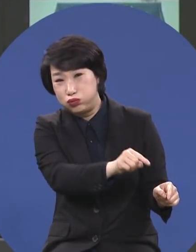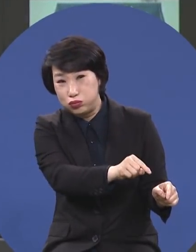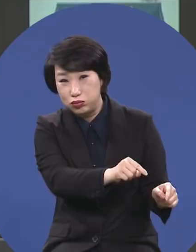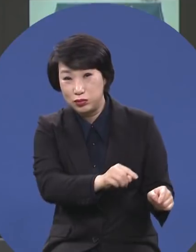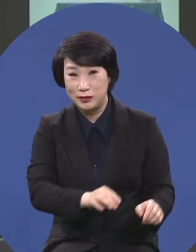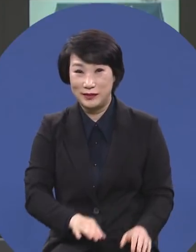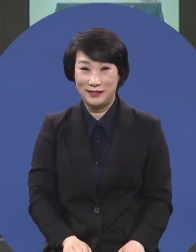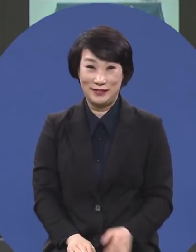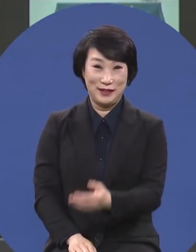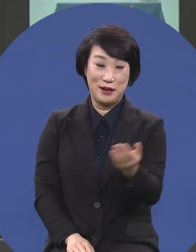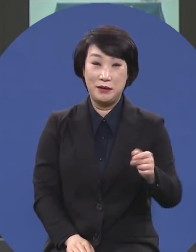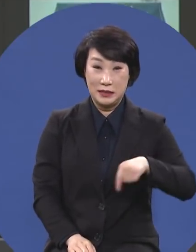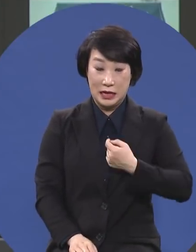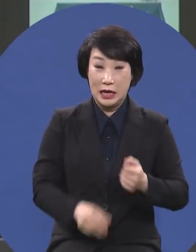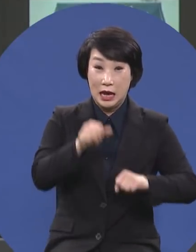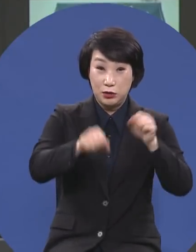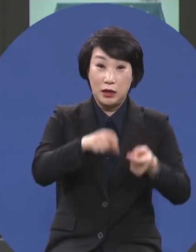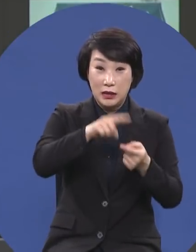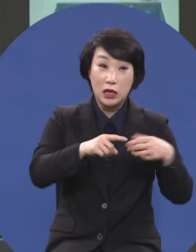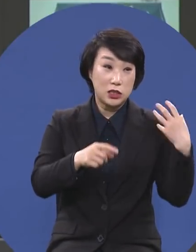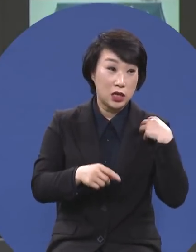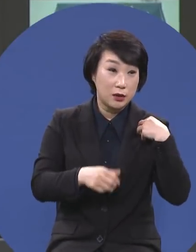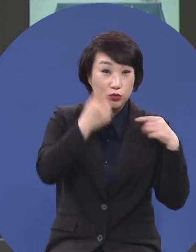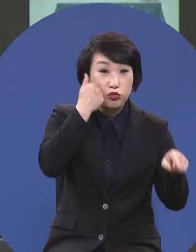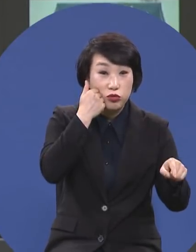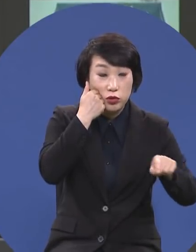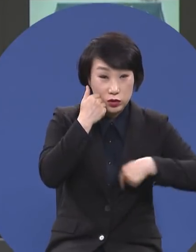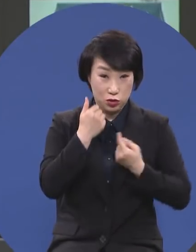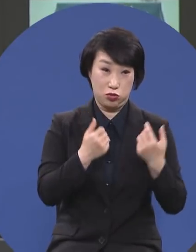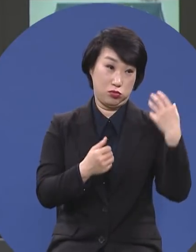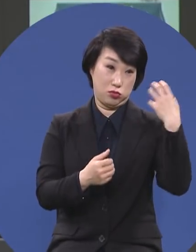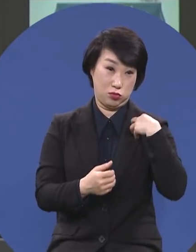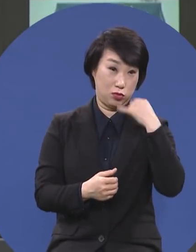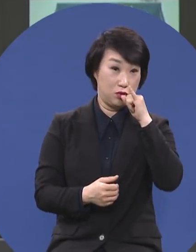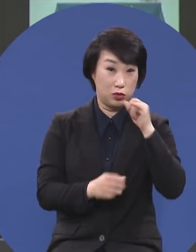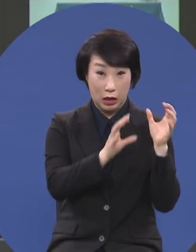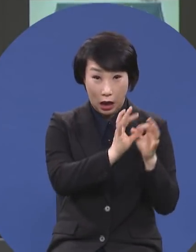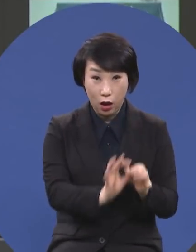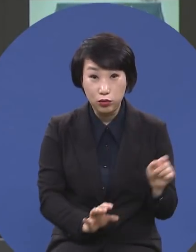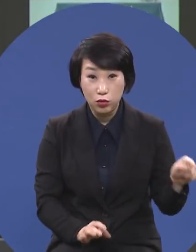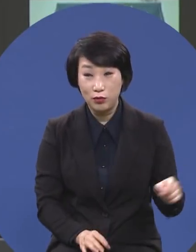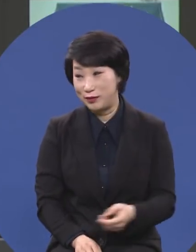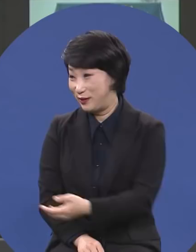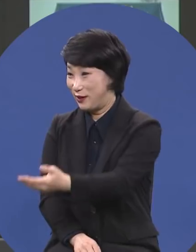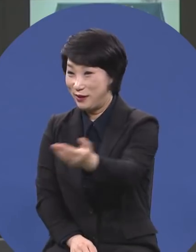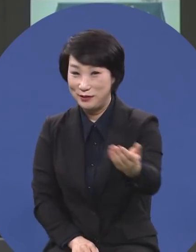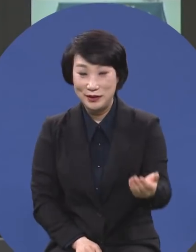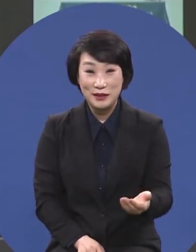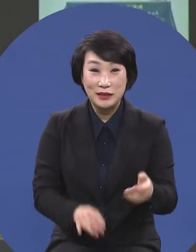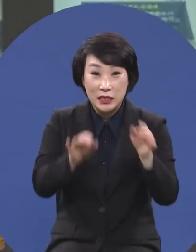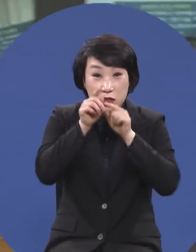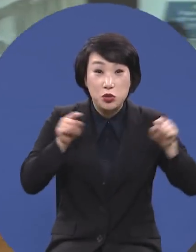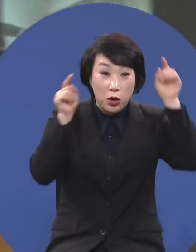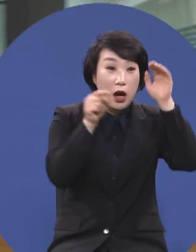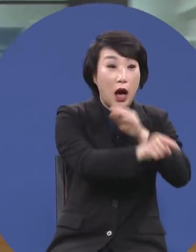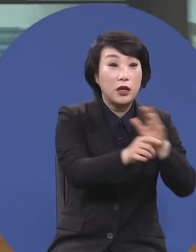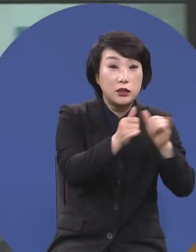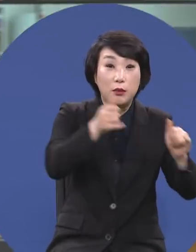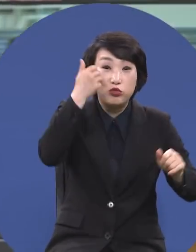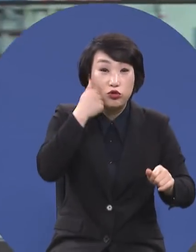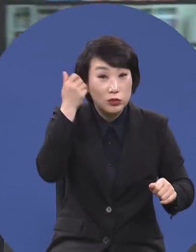때문에 자기 행동에 대한 책임은 자기 스스로 끝까지 져야 합니다. 여러분, 지옥 가는 사람이